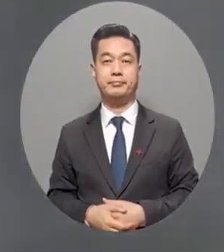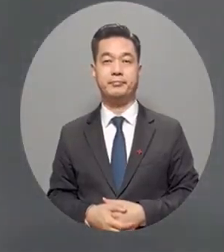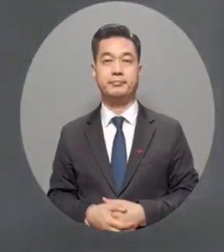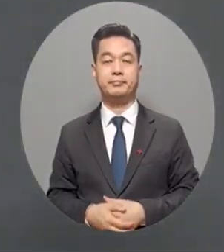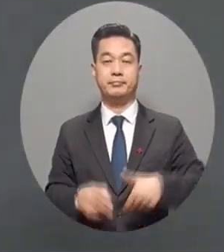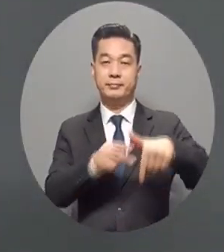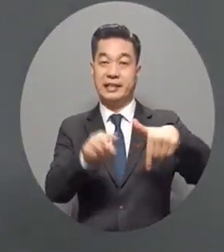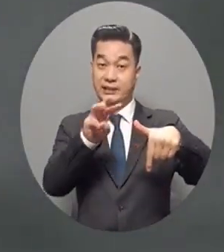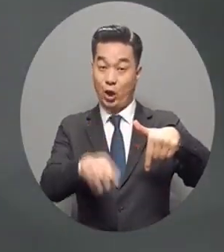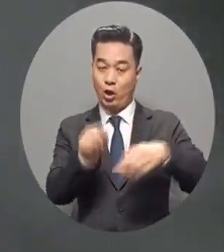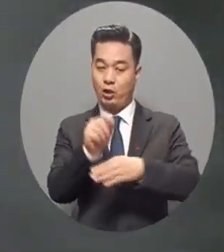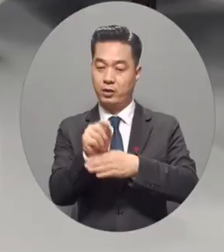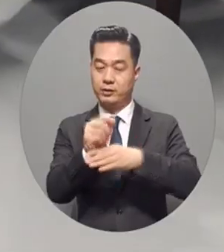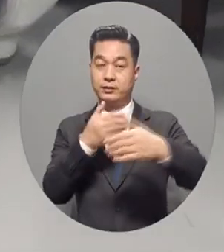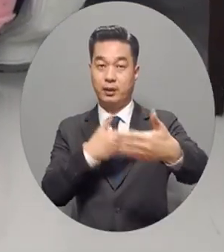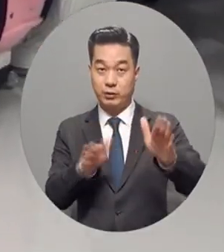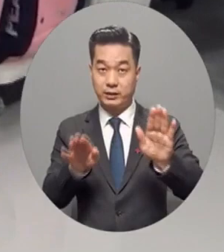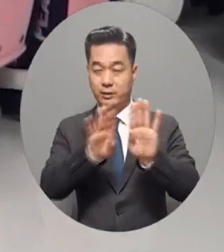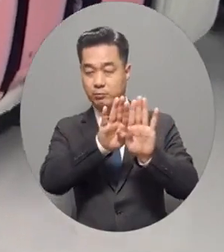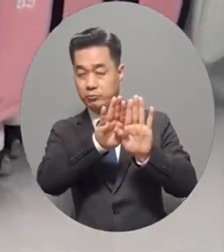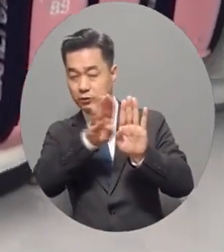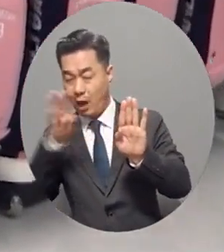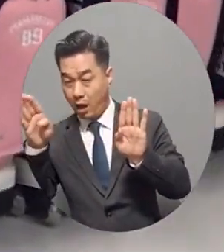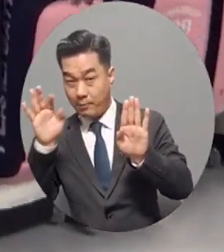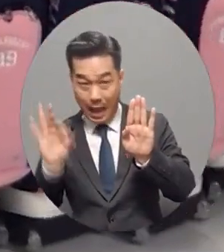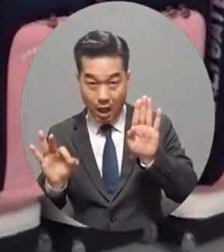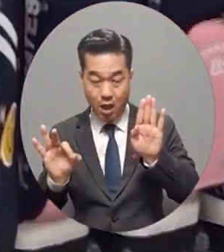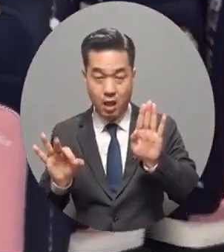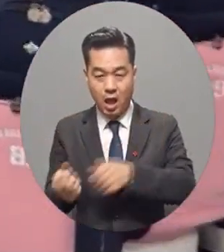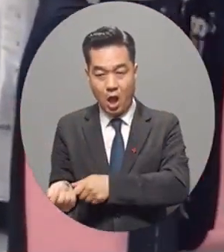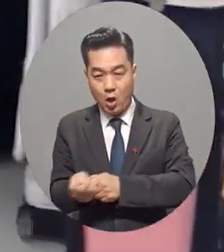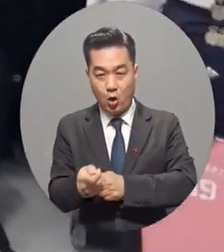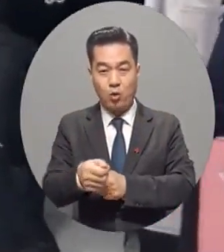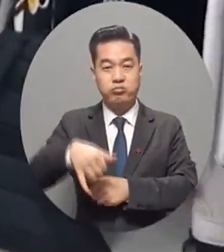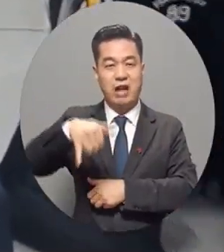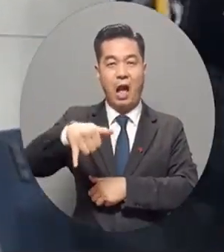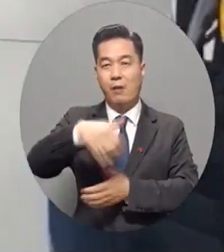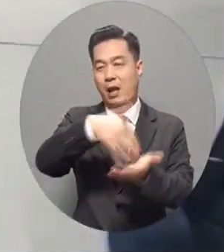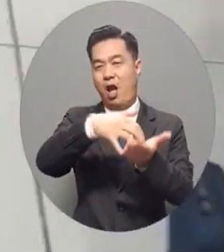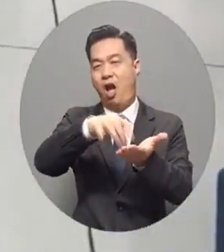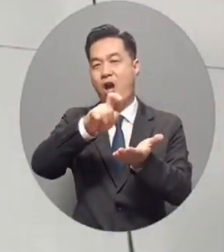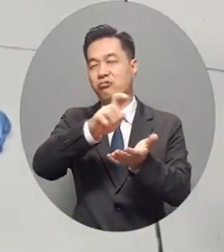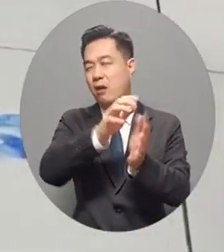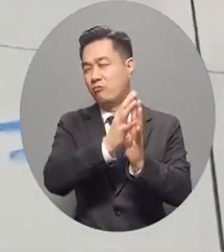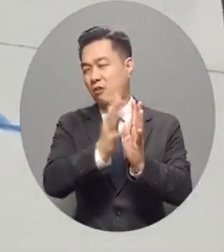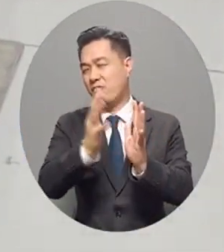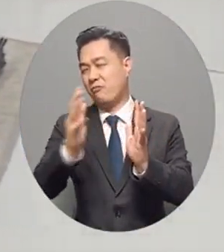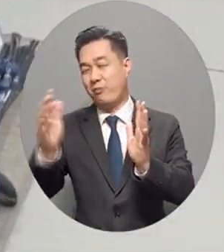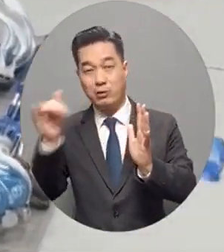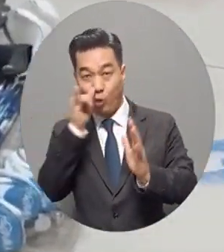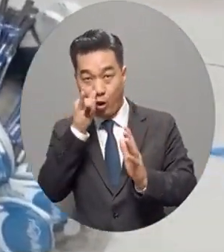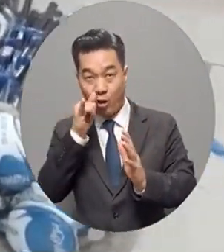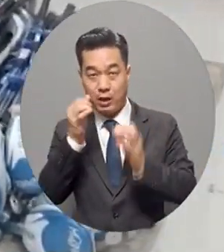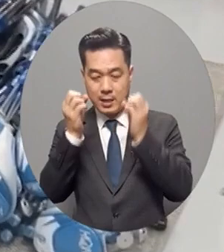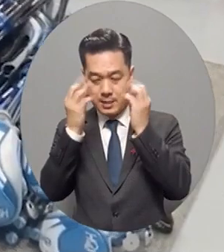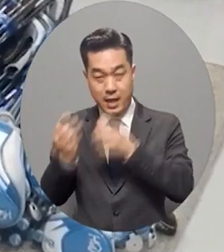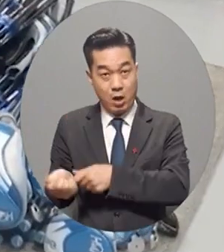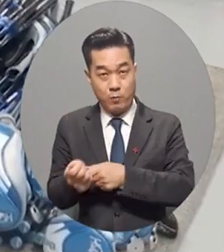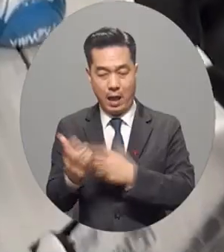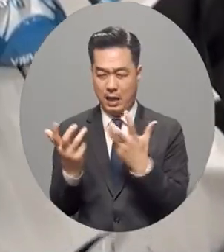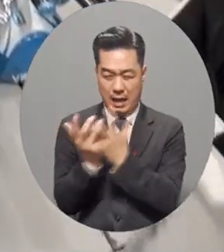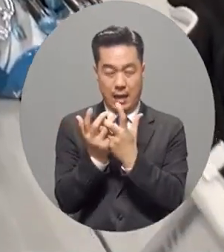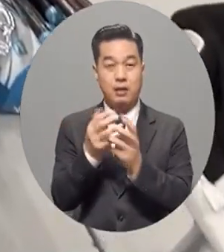인천의 한 사무실. 문을 열고 들어가자 골프 가방 수십 개가 보관돼 있습니다. 안에는 새 골프채들이